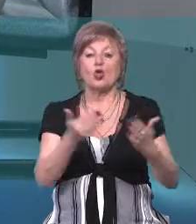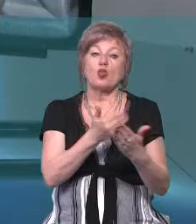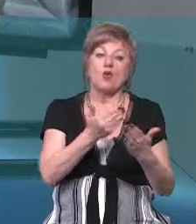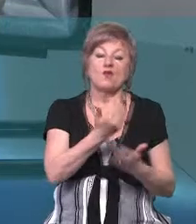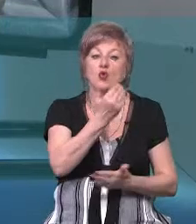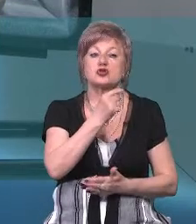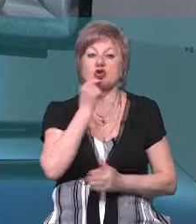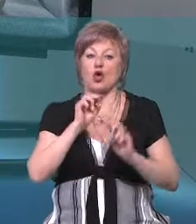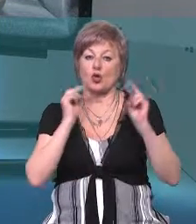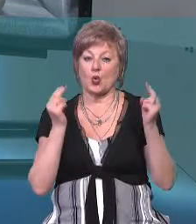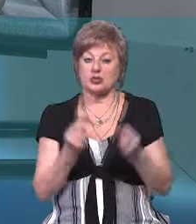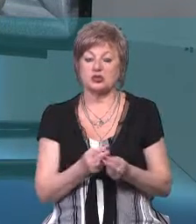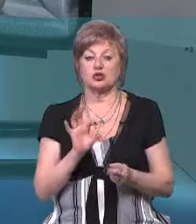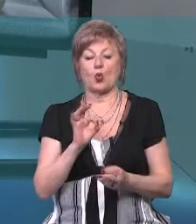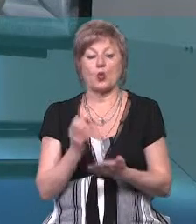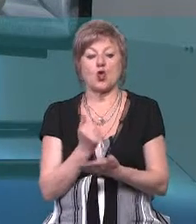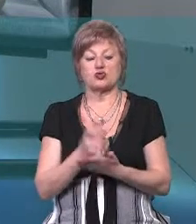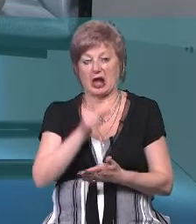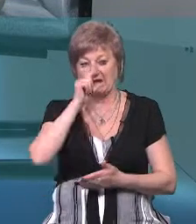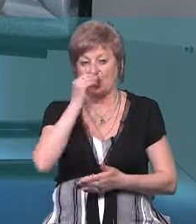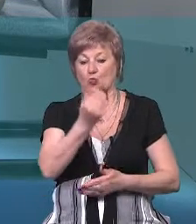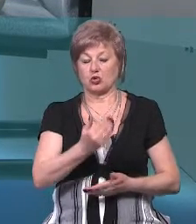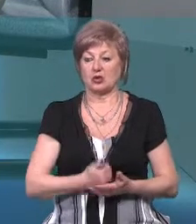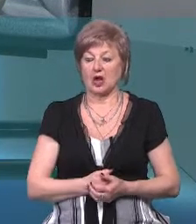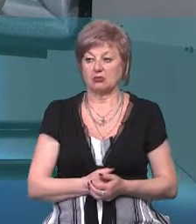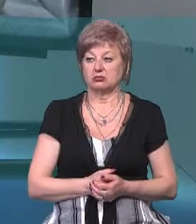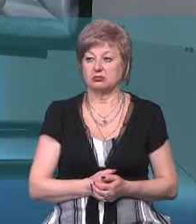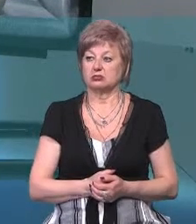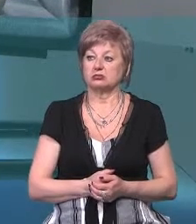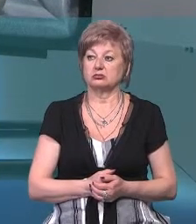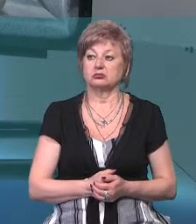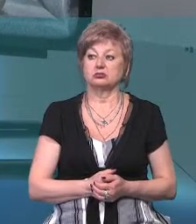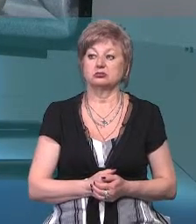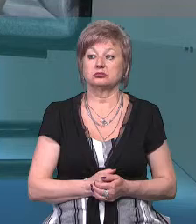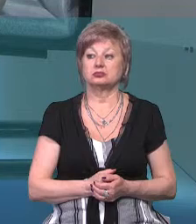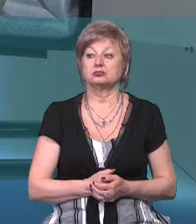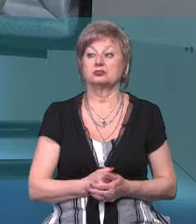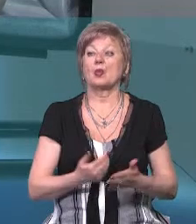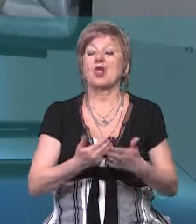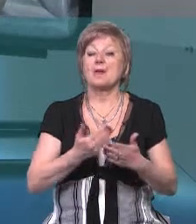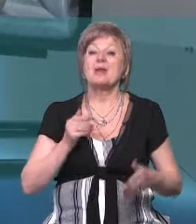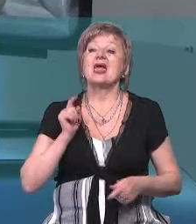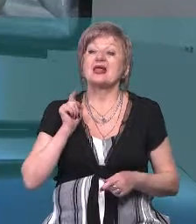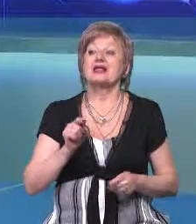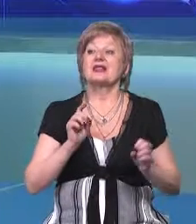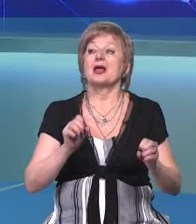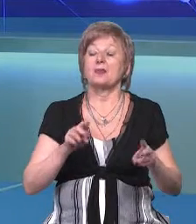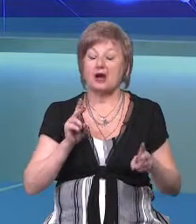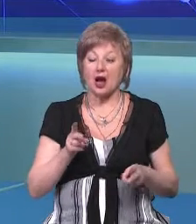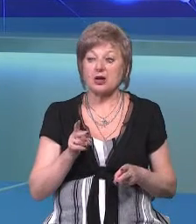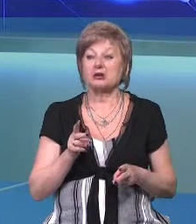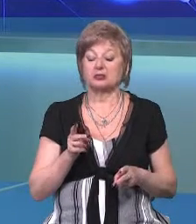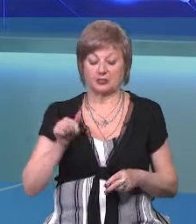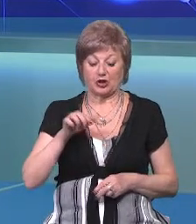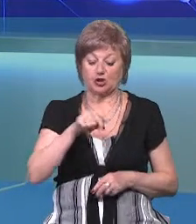Федерації саме от про досягнення там їхнього керівництва країни? Дивіться, перед тим, як йти на передачу,